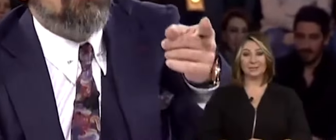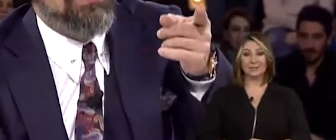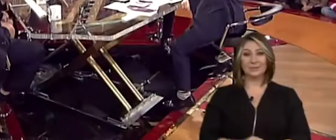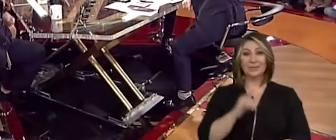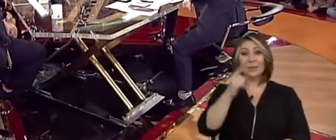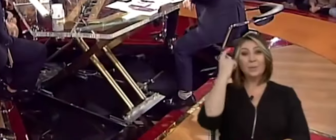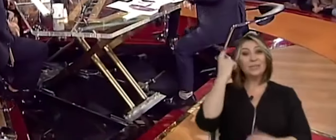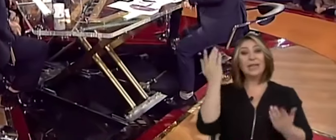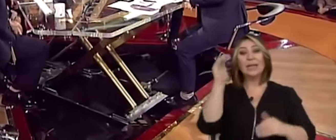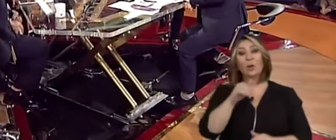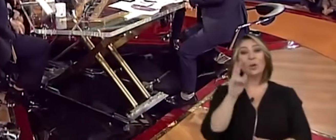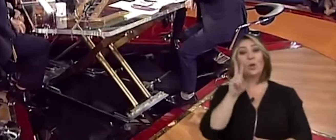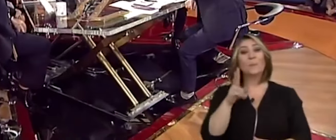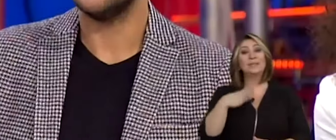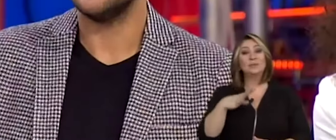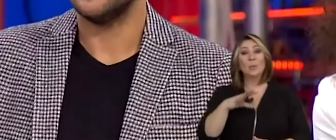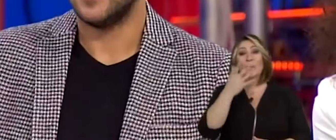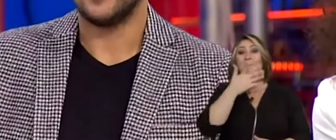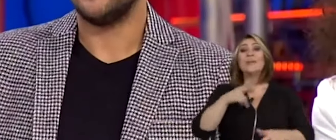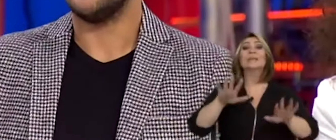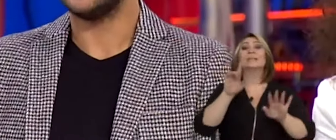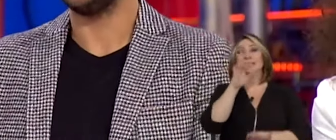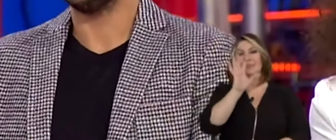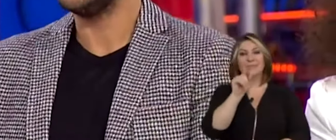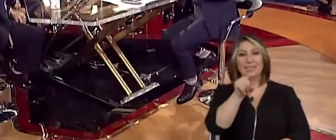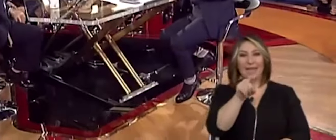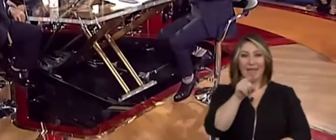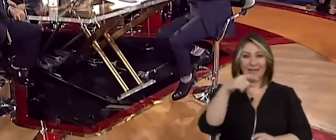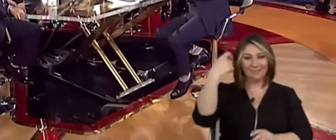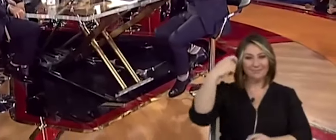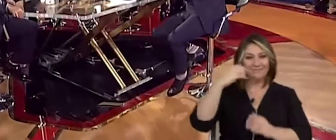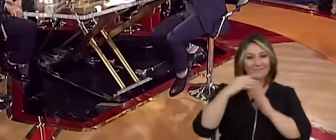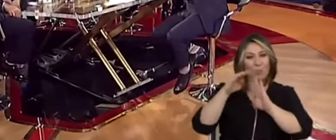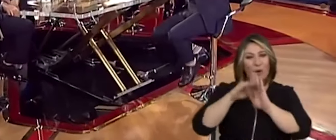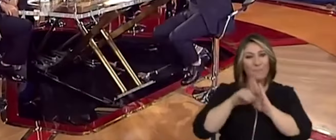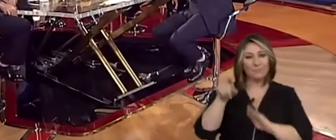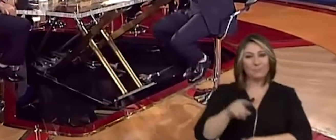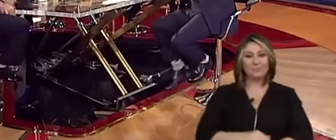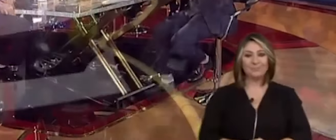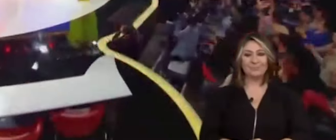Bakalım senin başına ne geliyor? Bir onları görmek istiyorum. Benzemez geç kimse sana. Ha, tamam. Evet, geçmişim bir görelim.